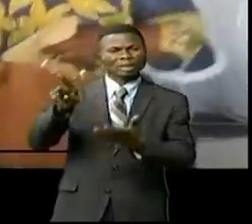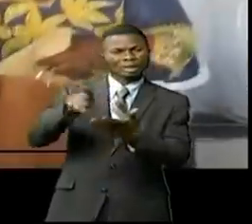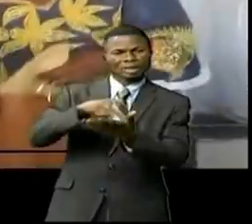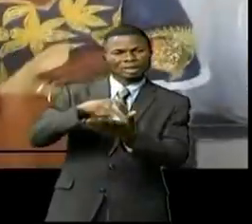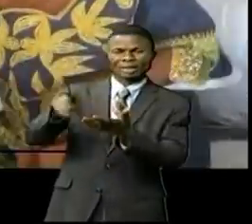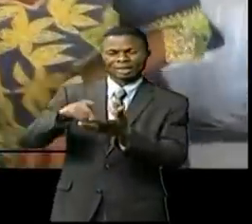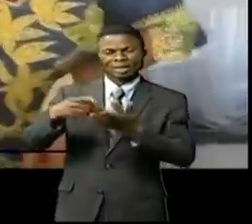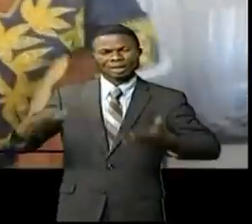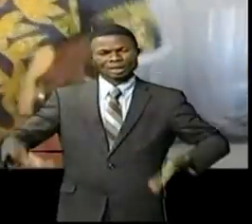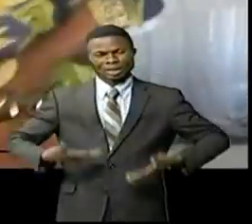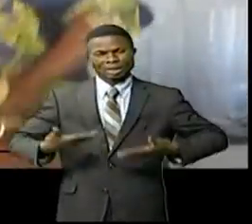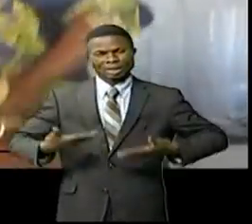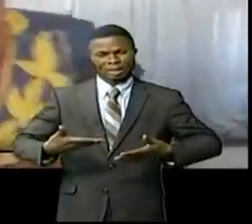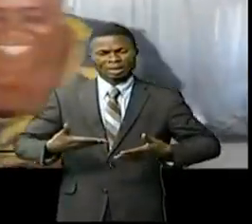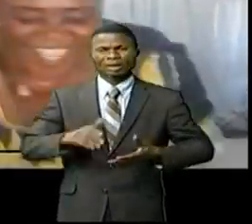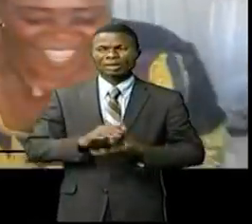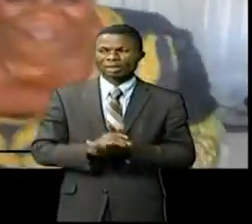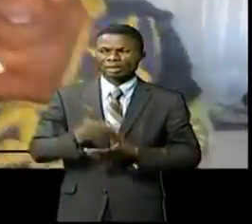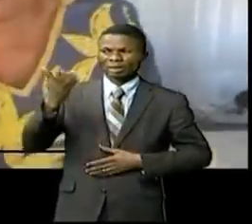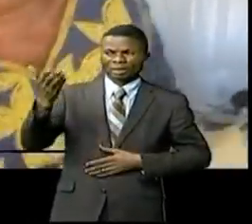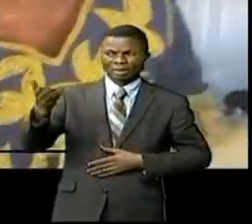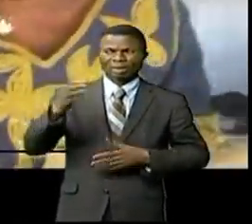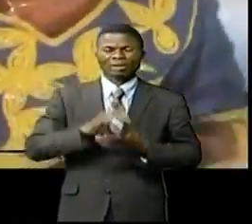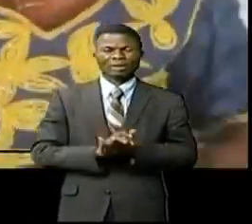cas d'une d'entre elles.